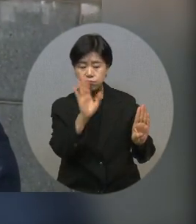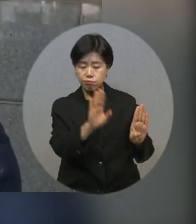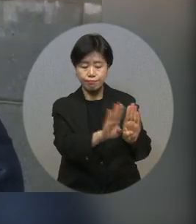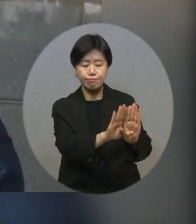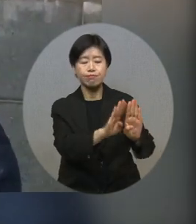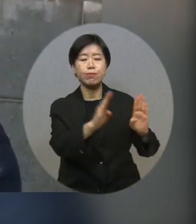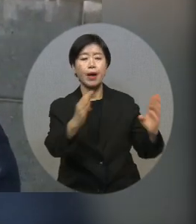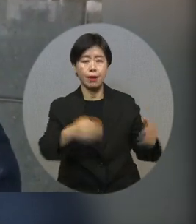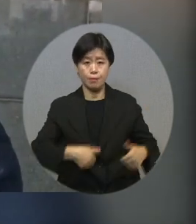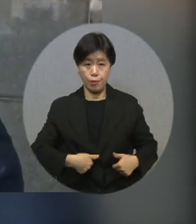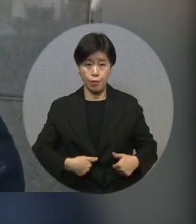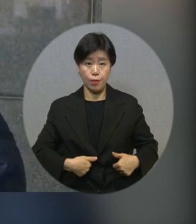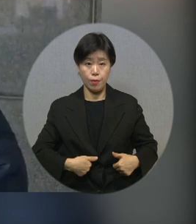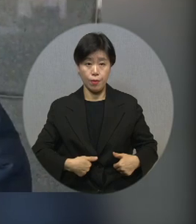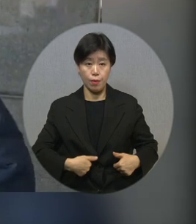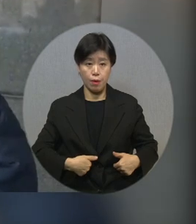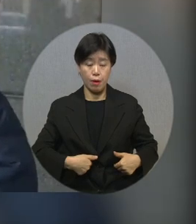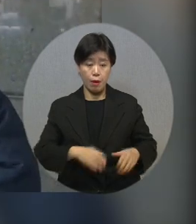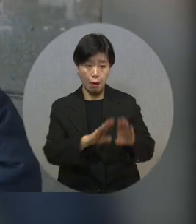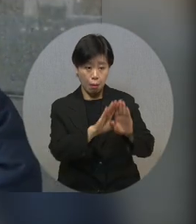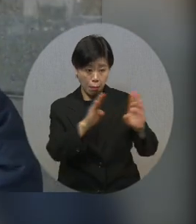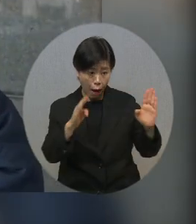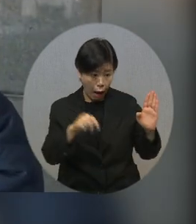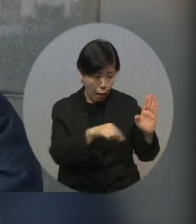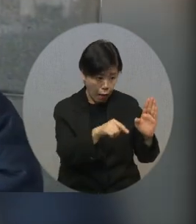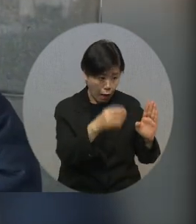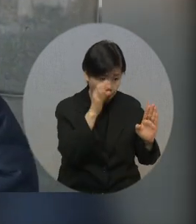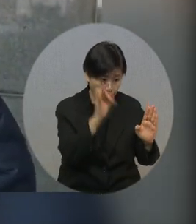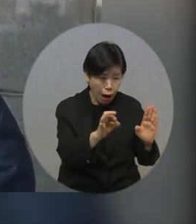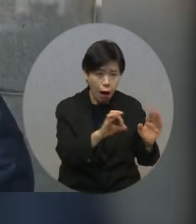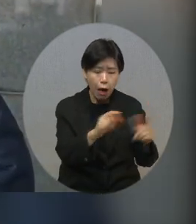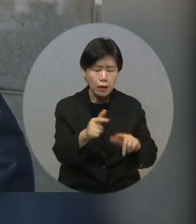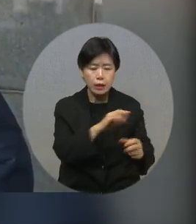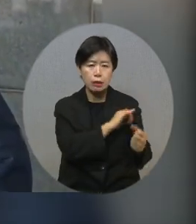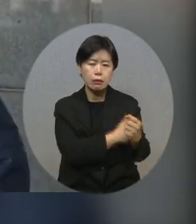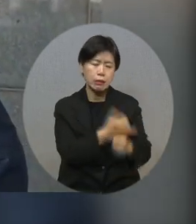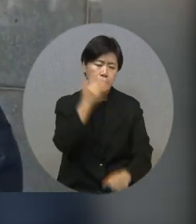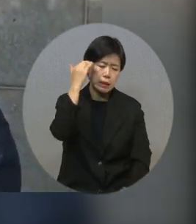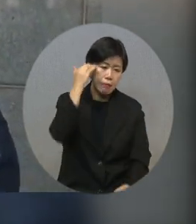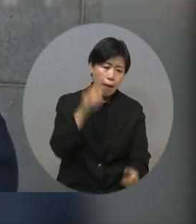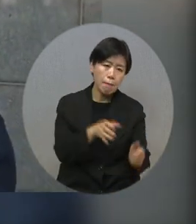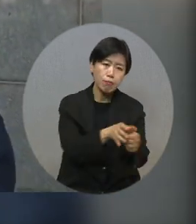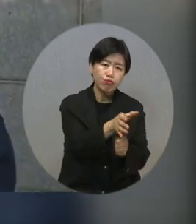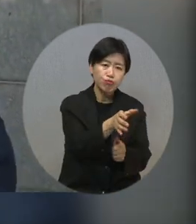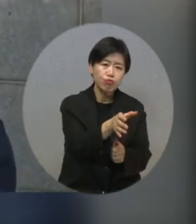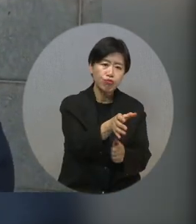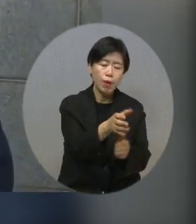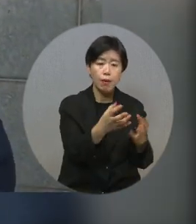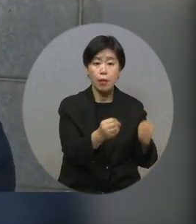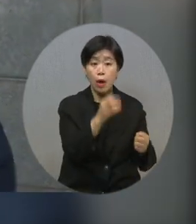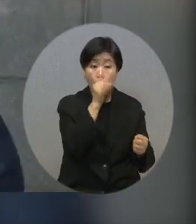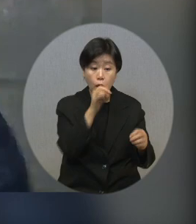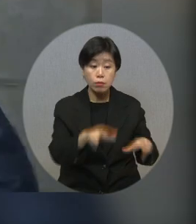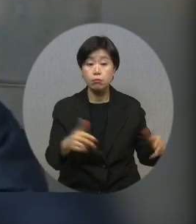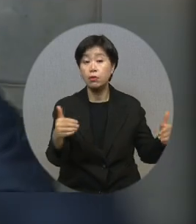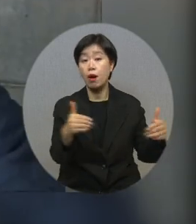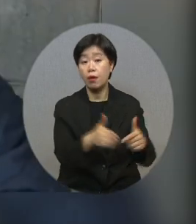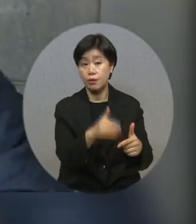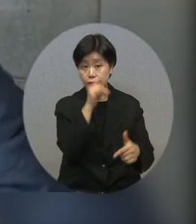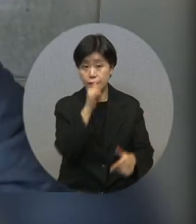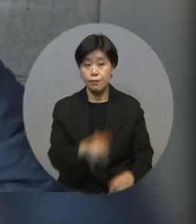보니 그 안에서 일어났었던 인권 침해들이 예방이 되게 됩니다.